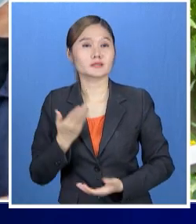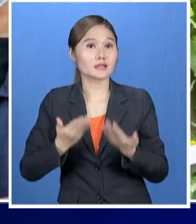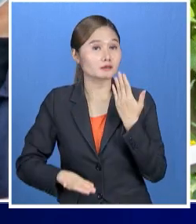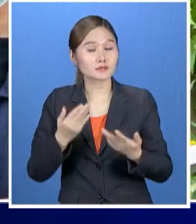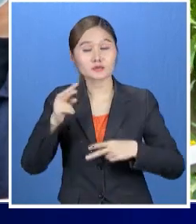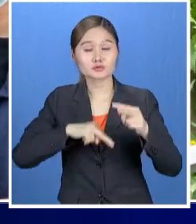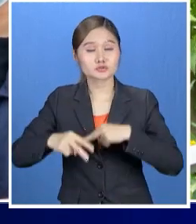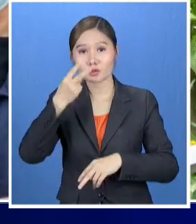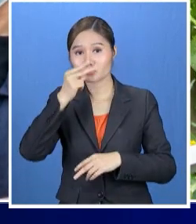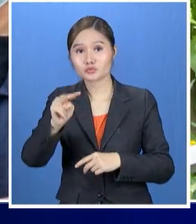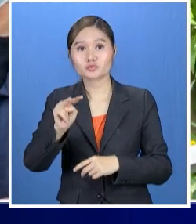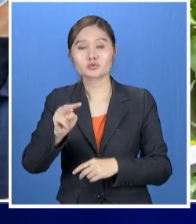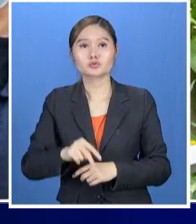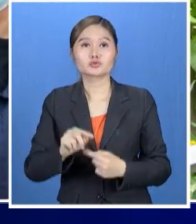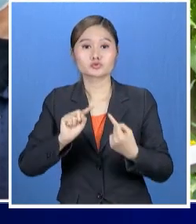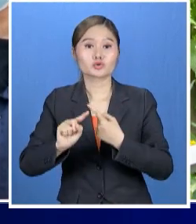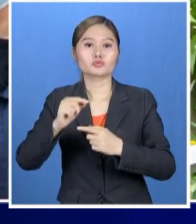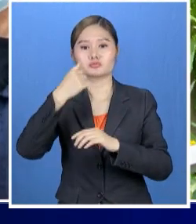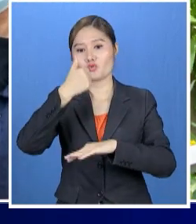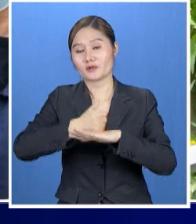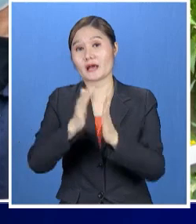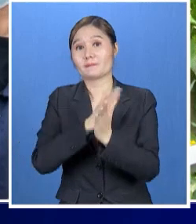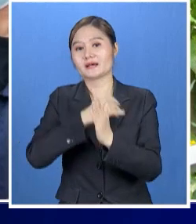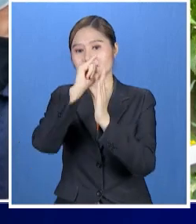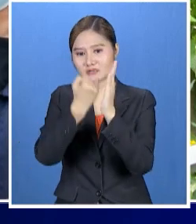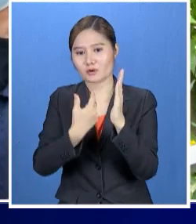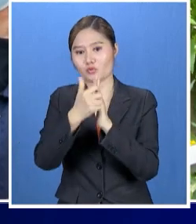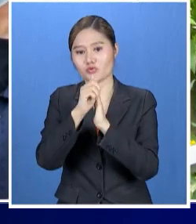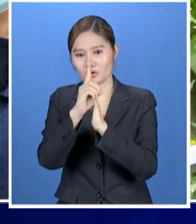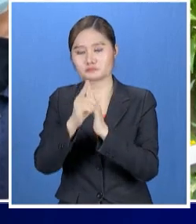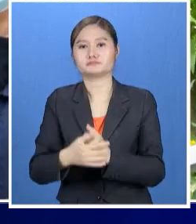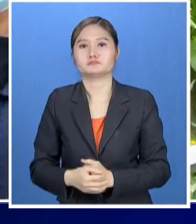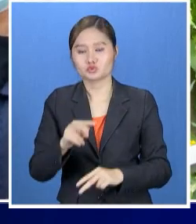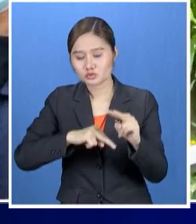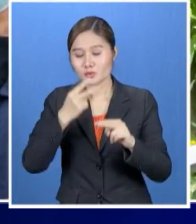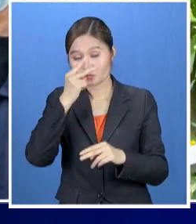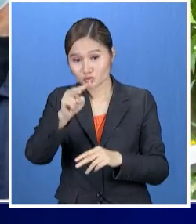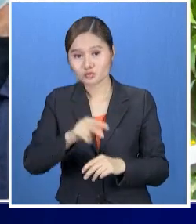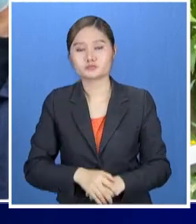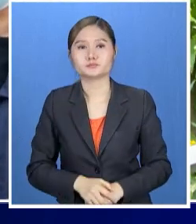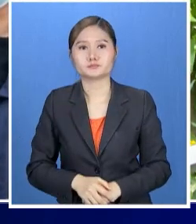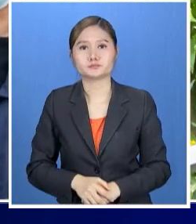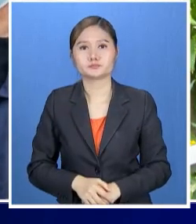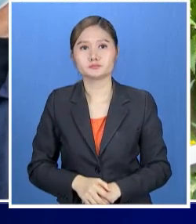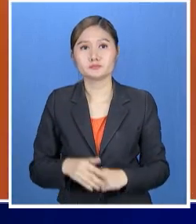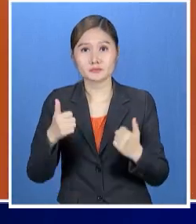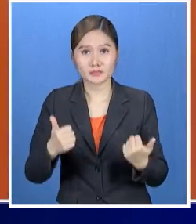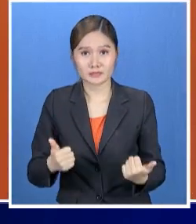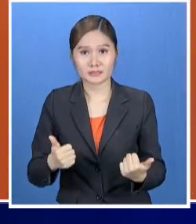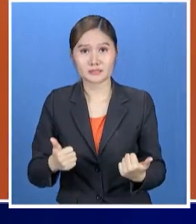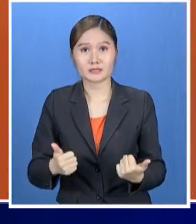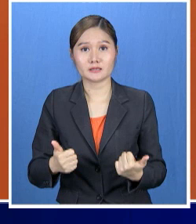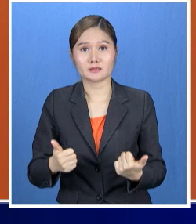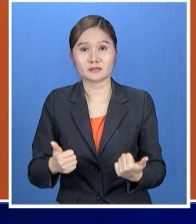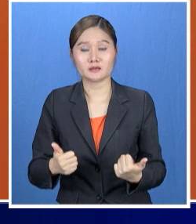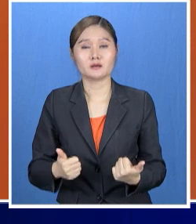กับการตรวจสอบของทางเจ้าคณะจังหวัดอุดรธานีนะแล้วก็เจ้าคณะภาค8ซึ่งณตอนนี้เนี่ยฝั่